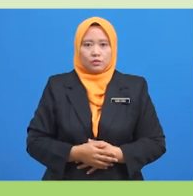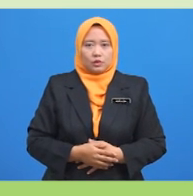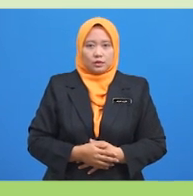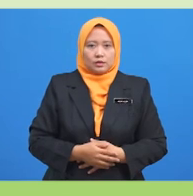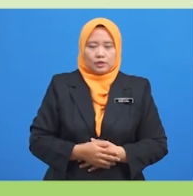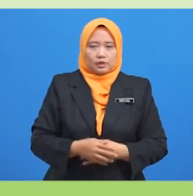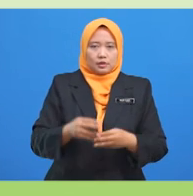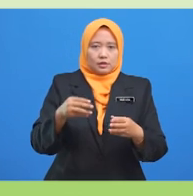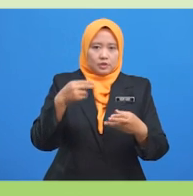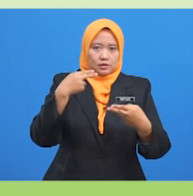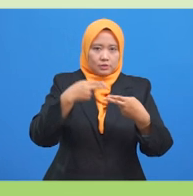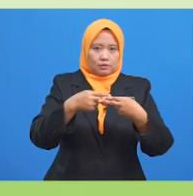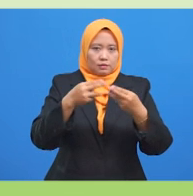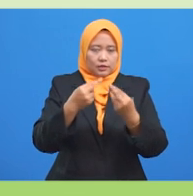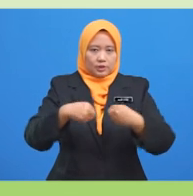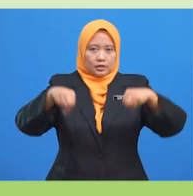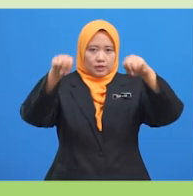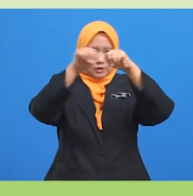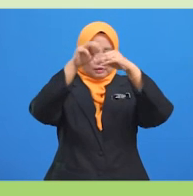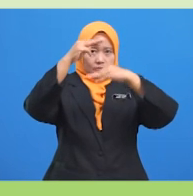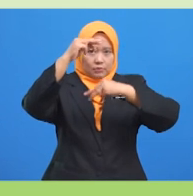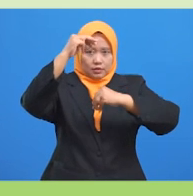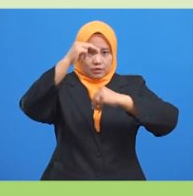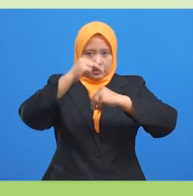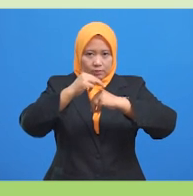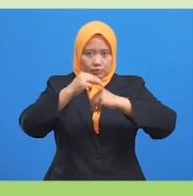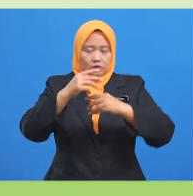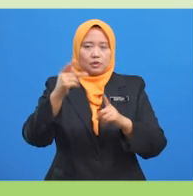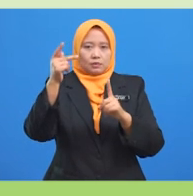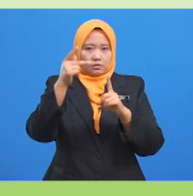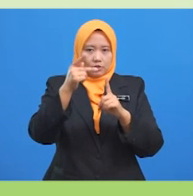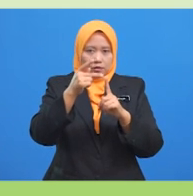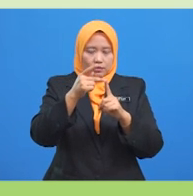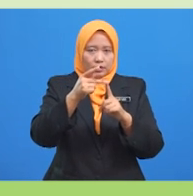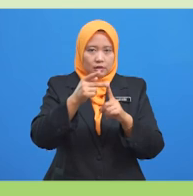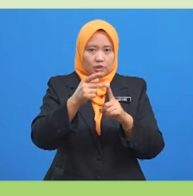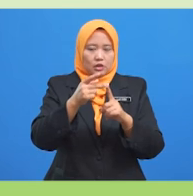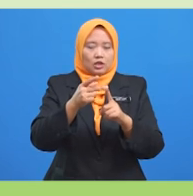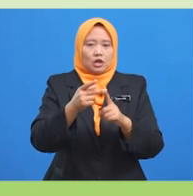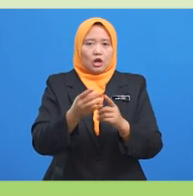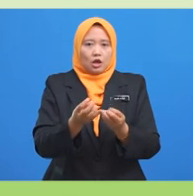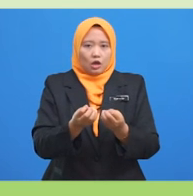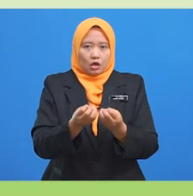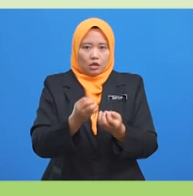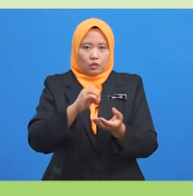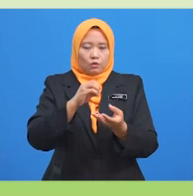minimum pada output keempat. Kos marginal meningkat pada output kelima dan seterusnya.